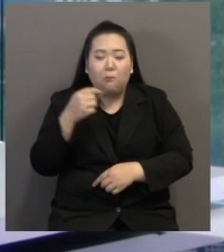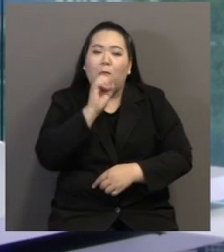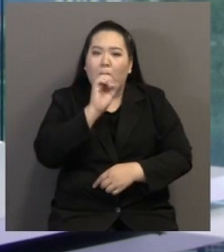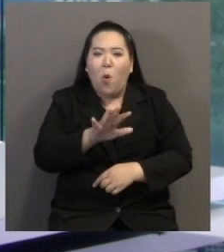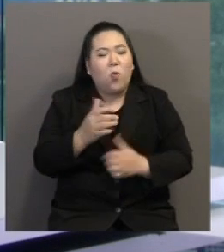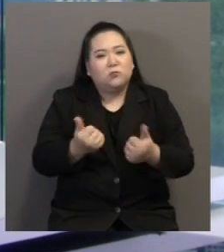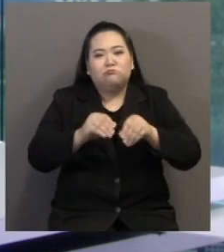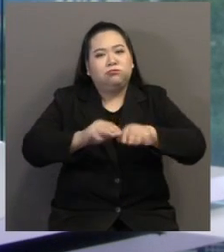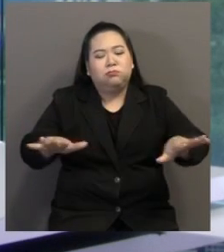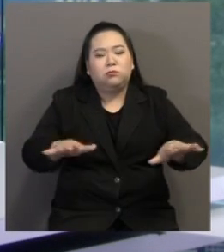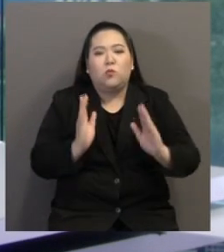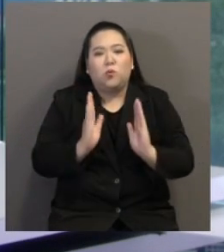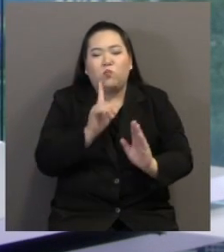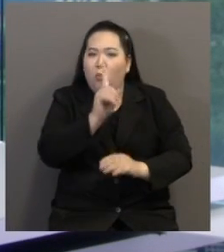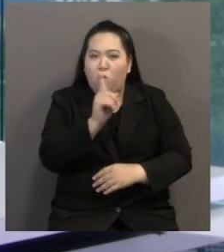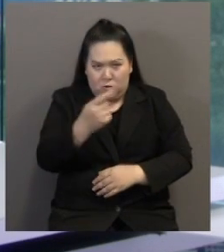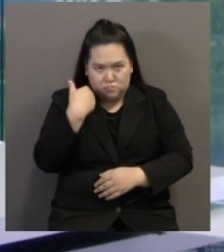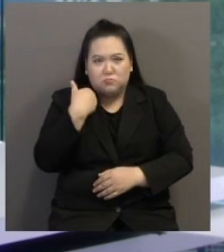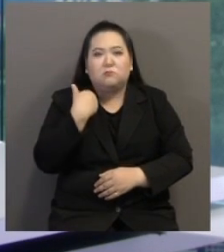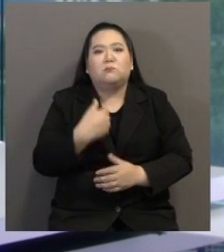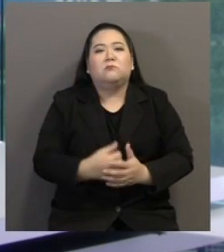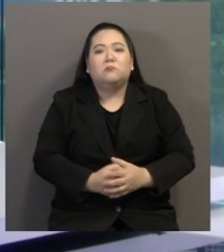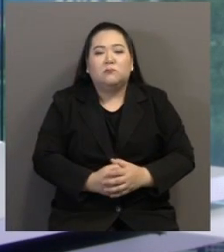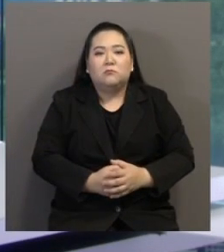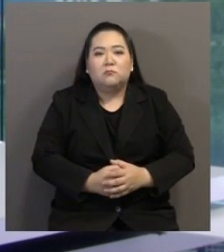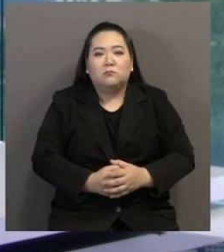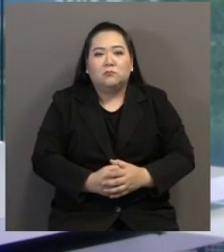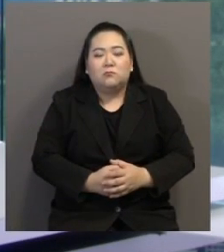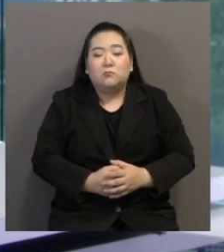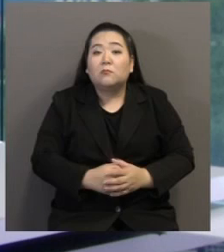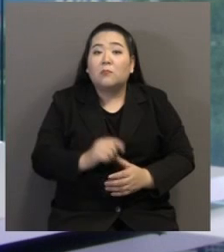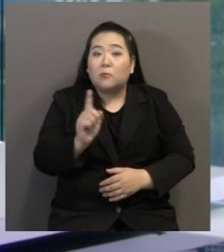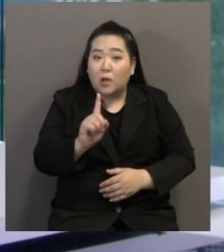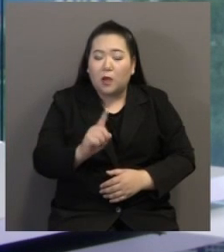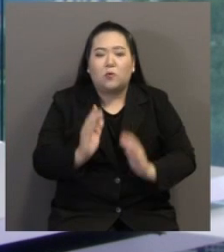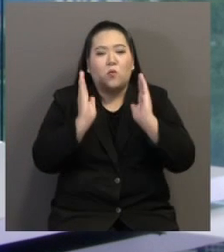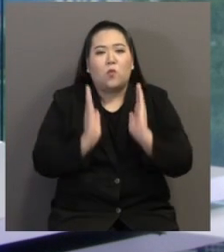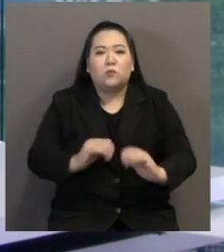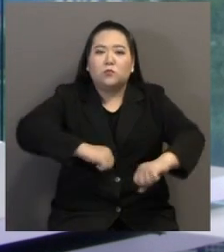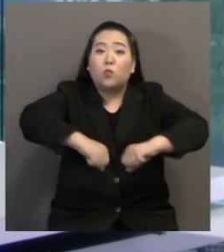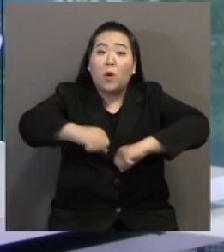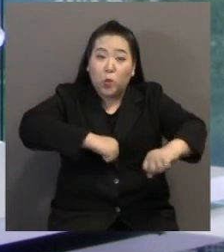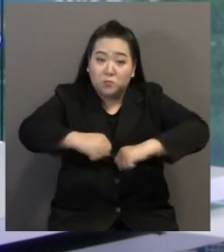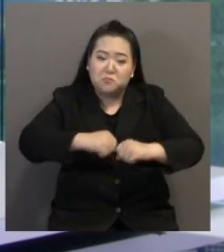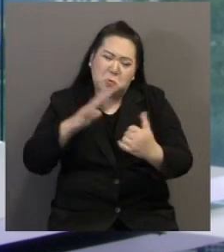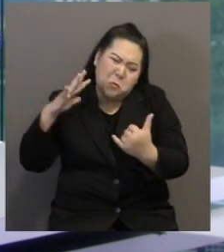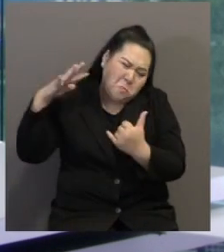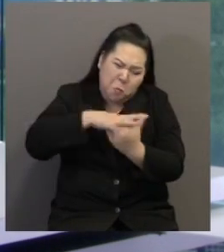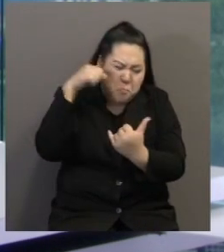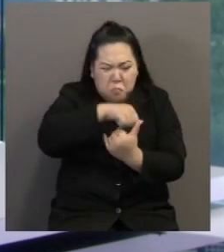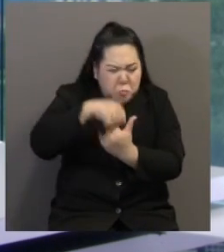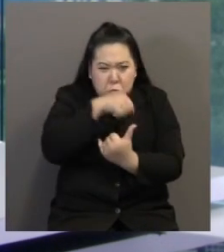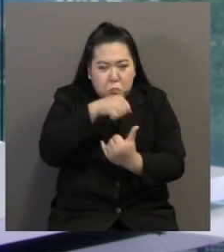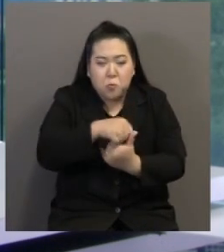คุณผู้ชมคะพิกัดข่าววันนี้นะคะเราจะไปเริ่มต้นคดีวัยรุ่นรุมทำร้ายชายสูงวัยนะคะจนถึงขั้นเสียชีวิตซึ่